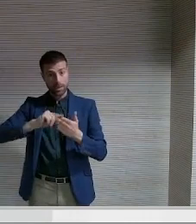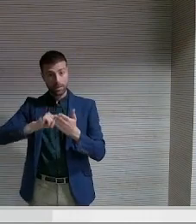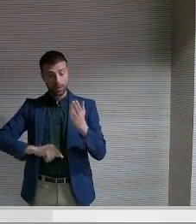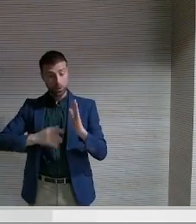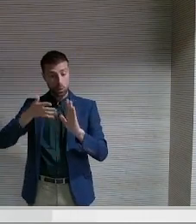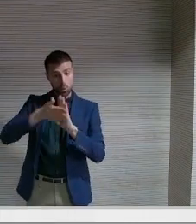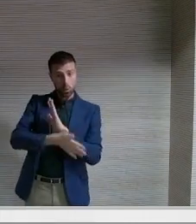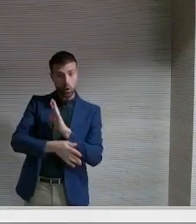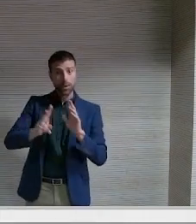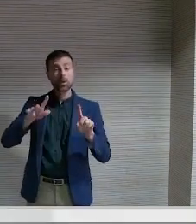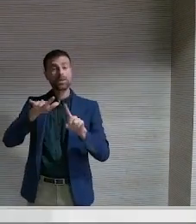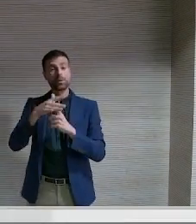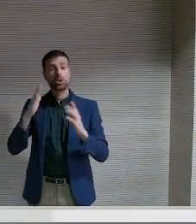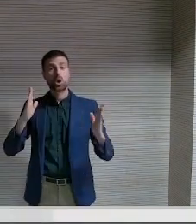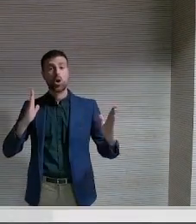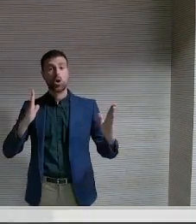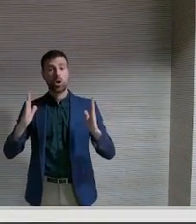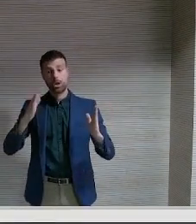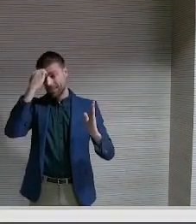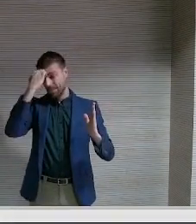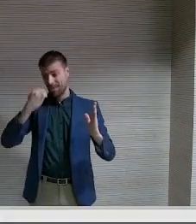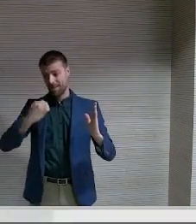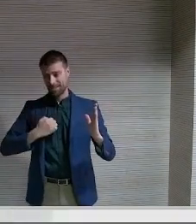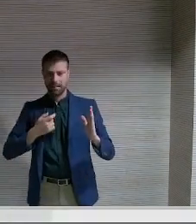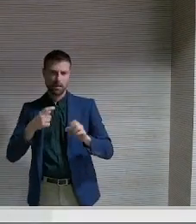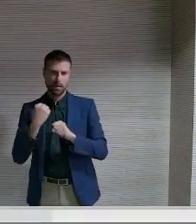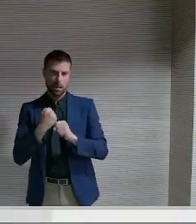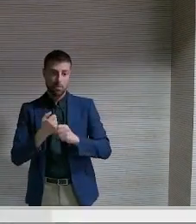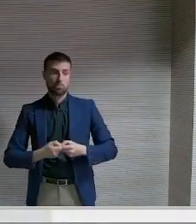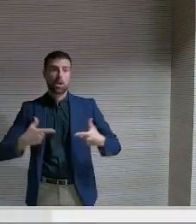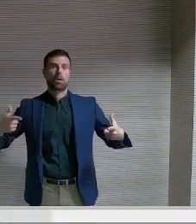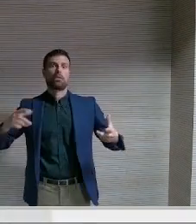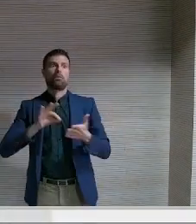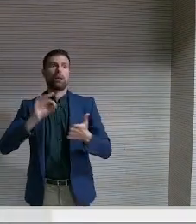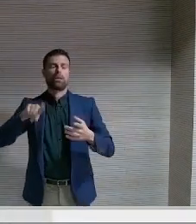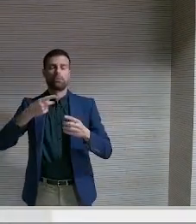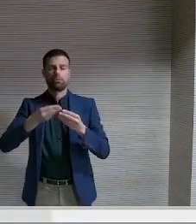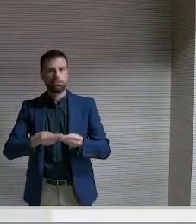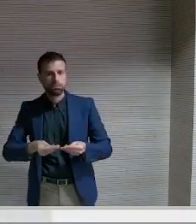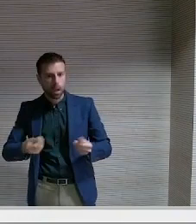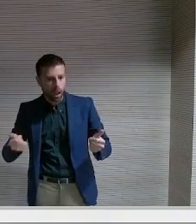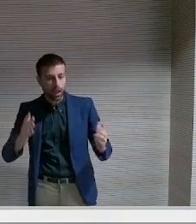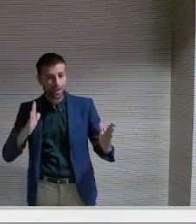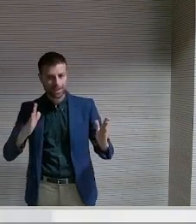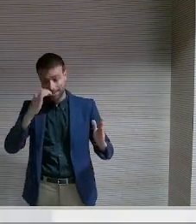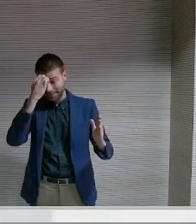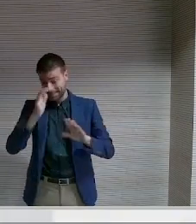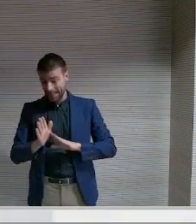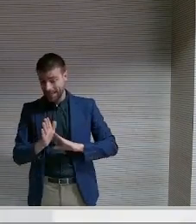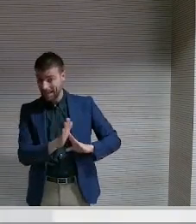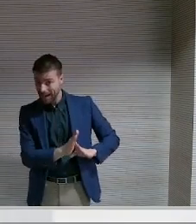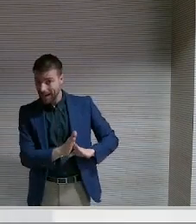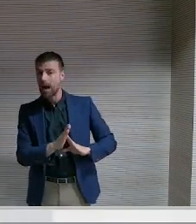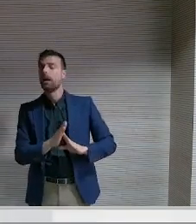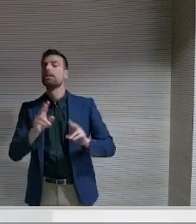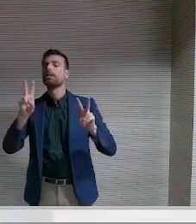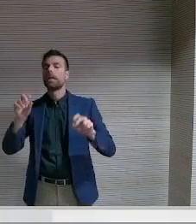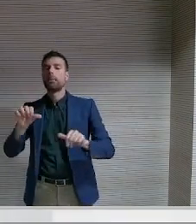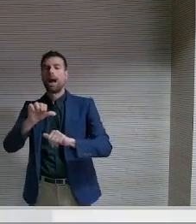l'efecte estacionalitat, sobretot, com deien els serveis, de Setmana Santa, tenim aquest descens igualment de